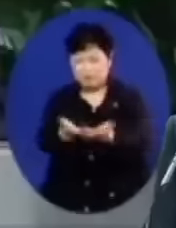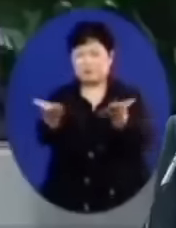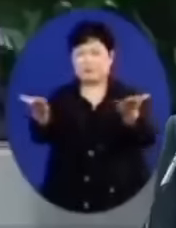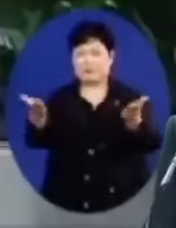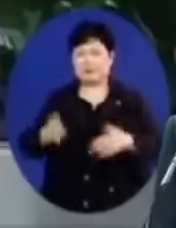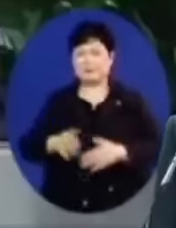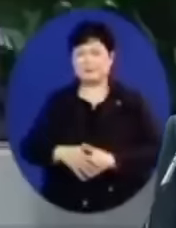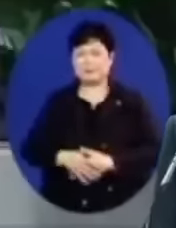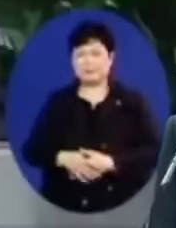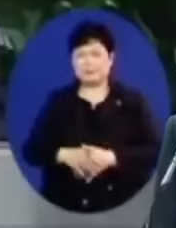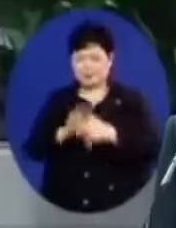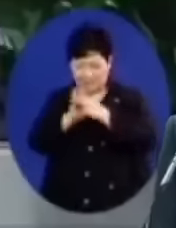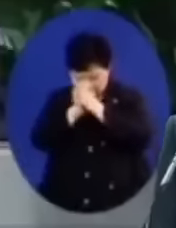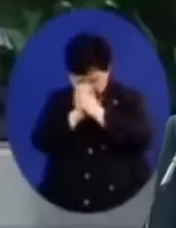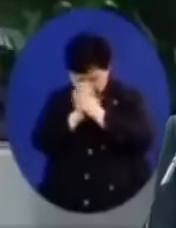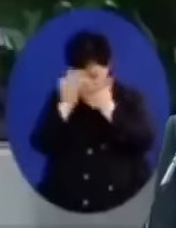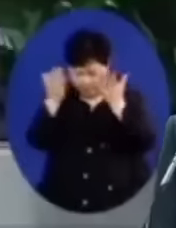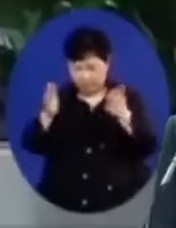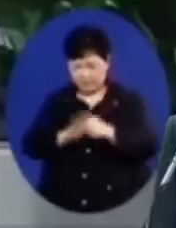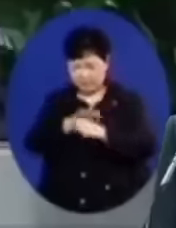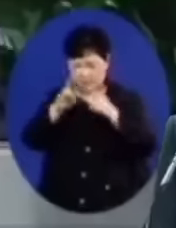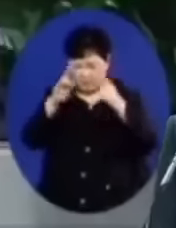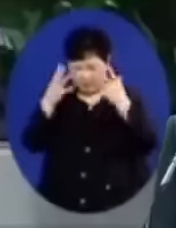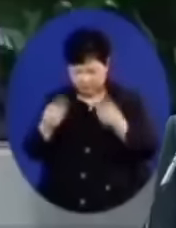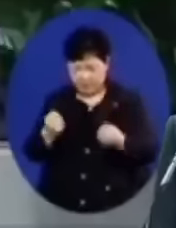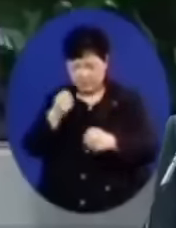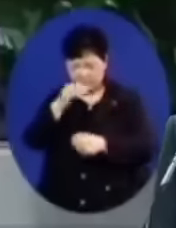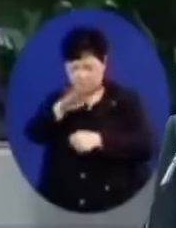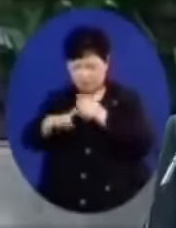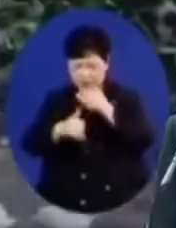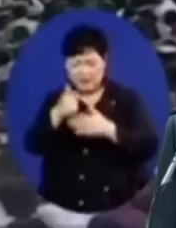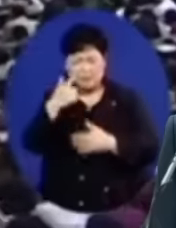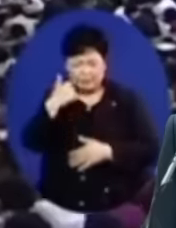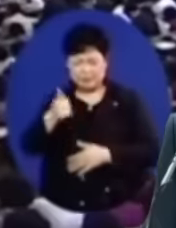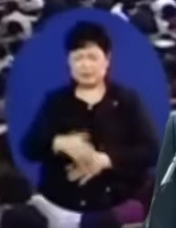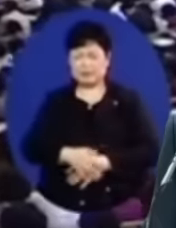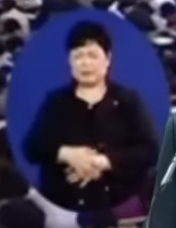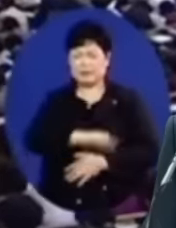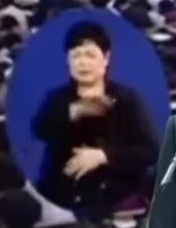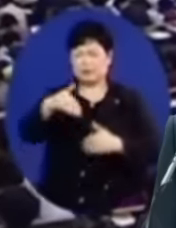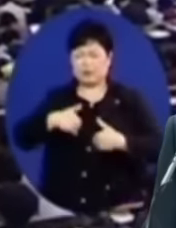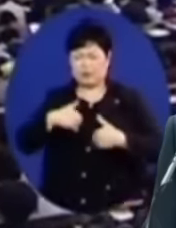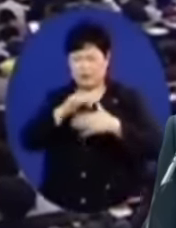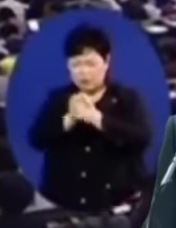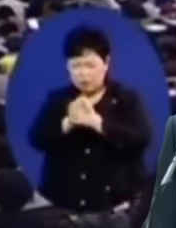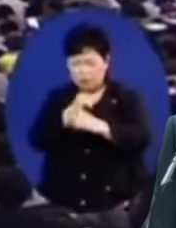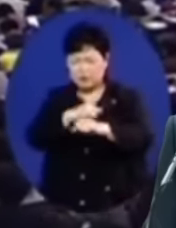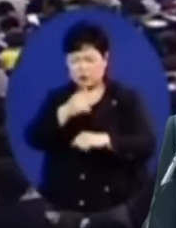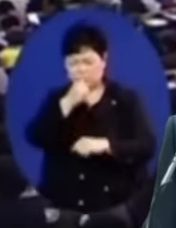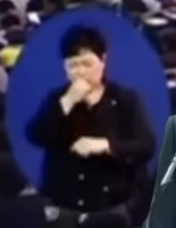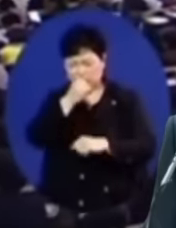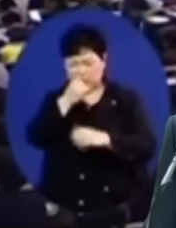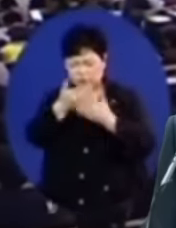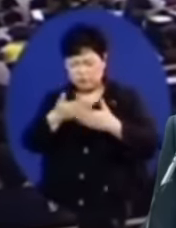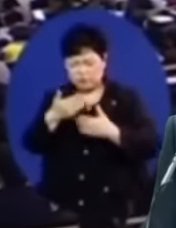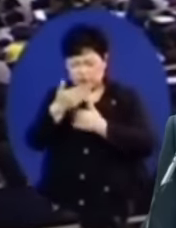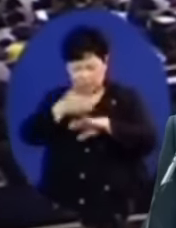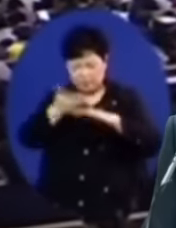것입니다. 기도드리겠습니다. 사랑이 많으신 하나님 우리 아버지, 우리에게 기도할 수 있도록 해 주신 것을